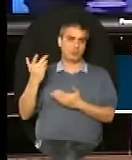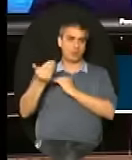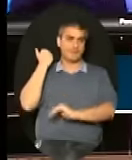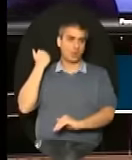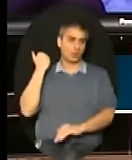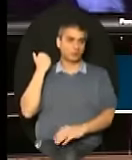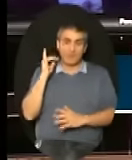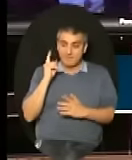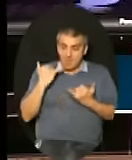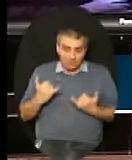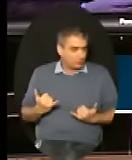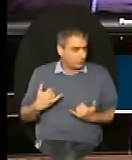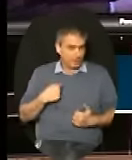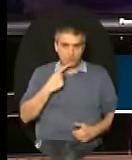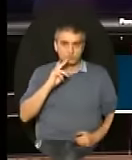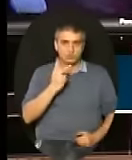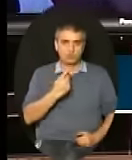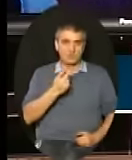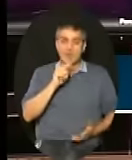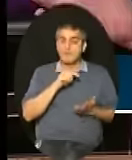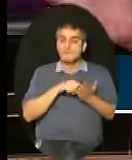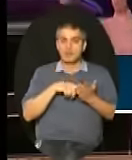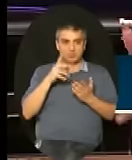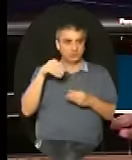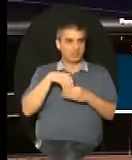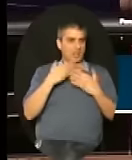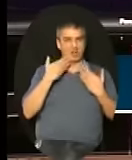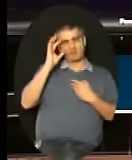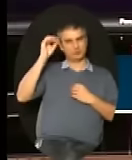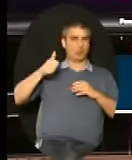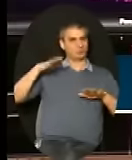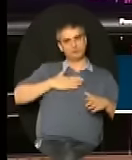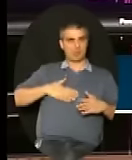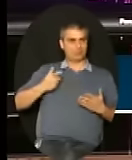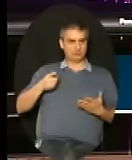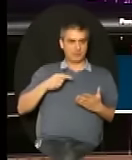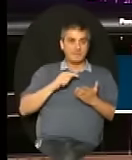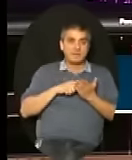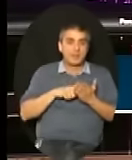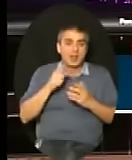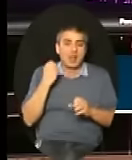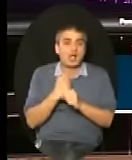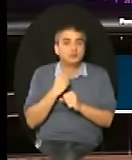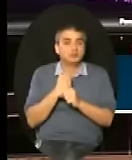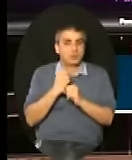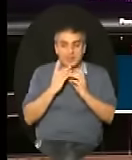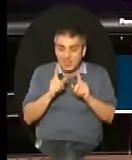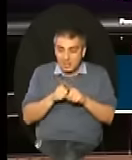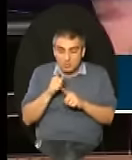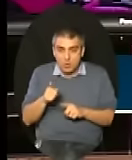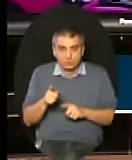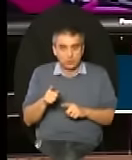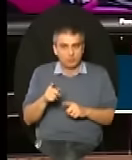מראש. אבל היום אני חוזרת ואומרת, גם בגלל שזה חלק מהטרנד הזה, וגם בגלל שזה נעשה בדרך הזאת